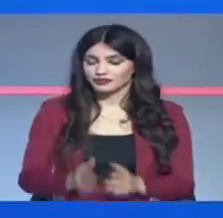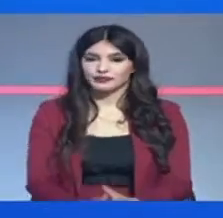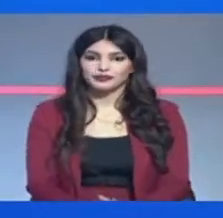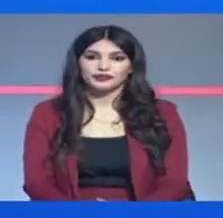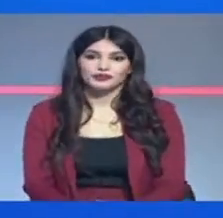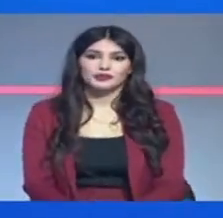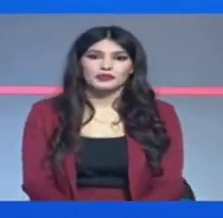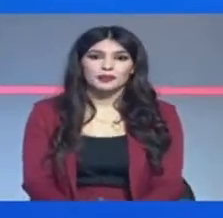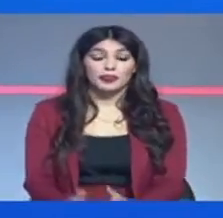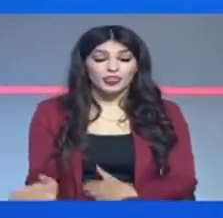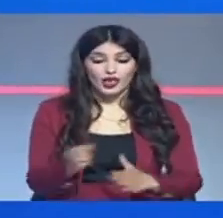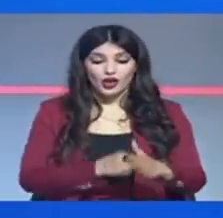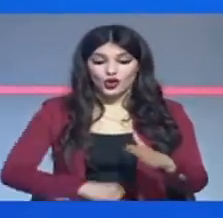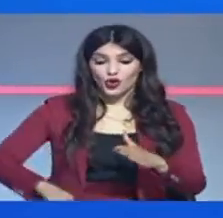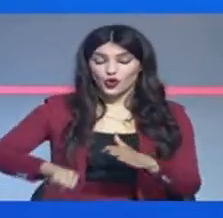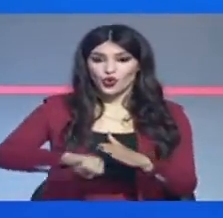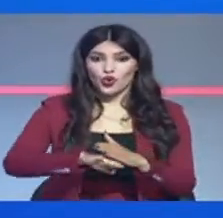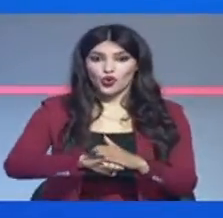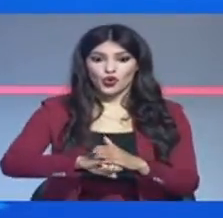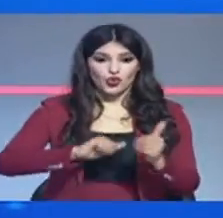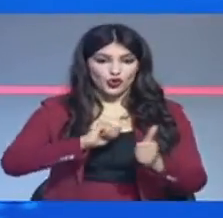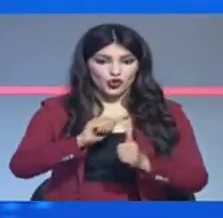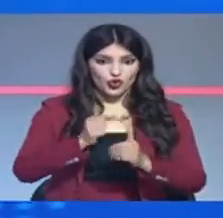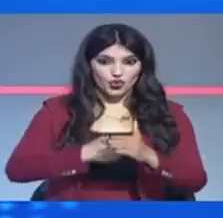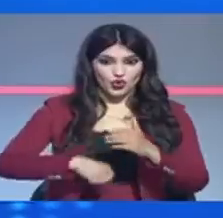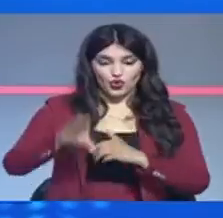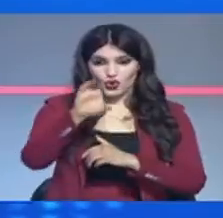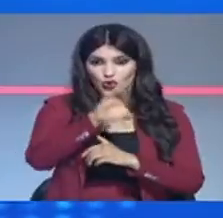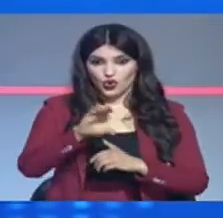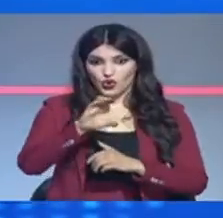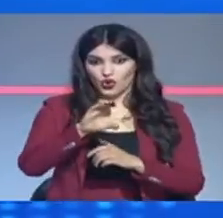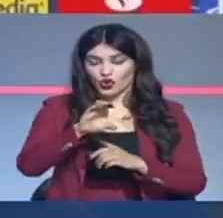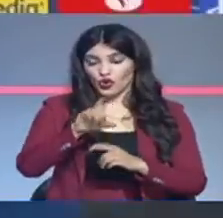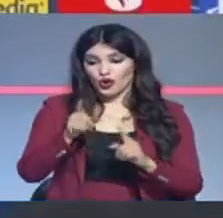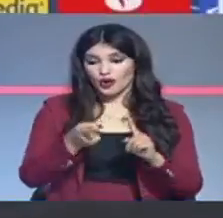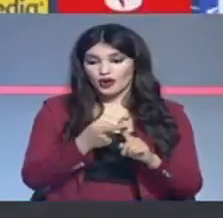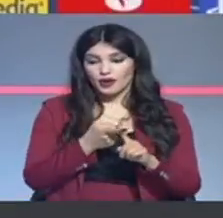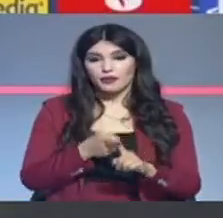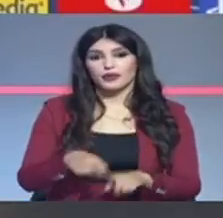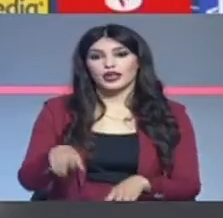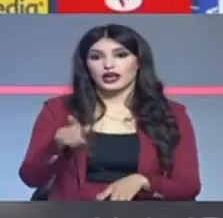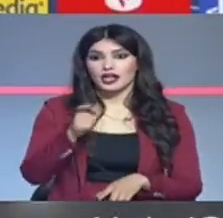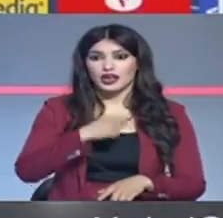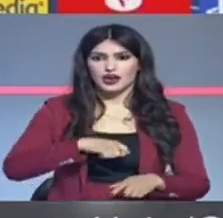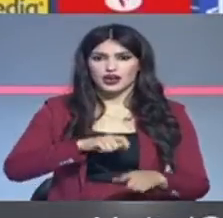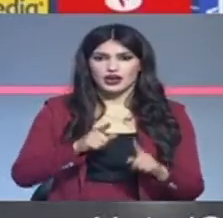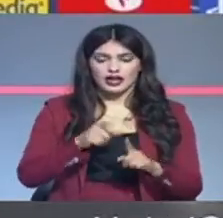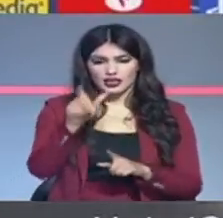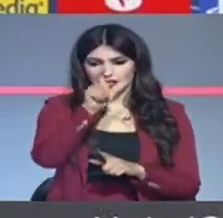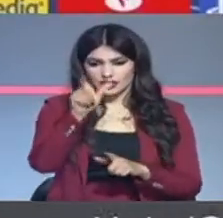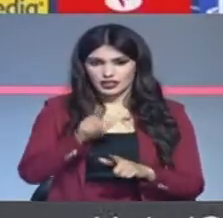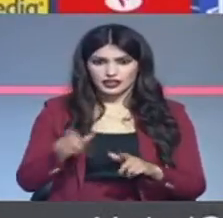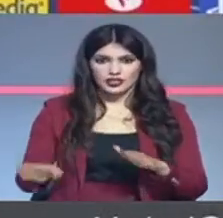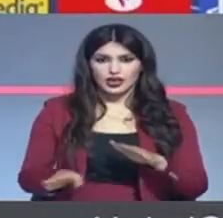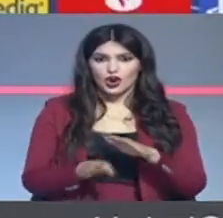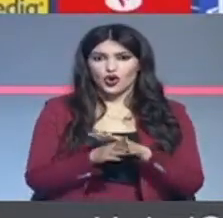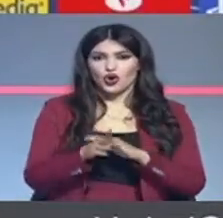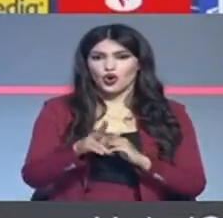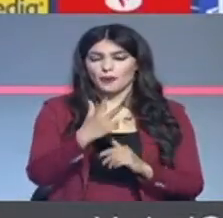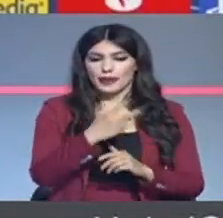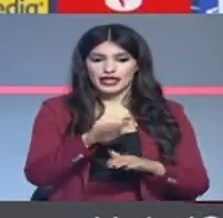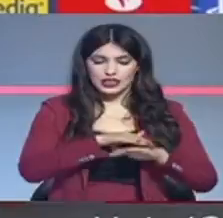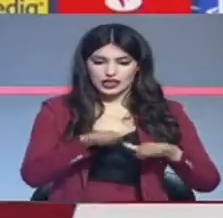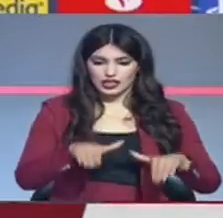وفي كره القدم الاوروبيه يسعى يوفنتوس الايطالي لتدارك عشره الذهاب واقتناص ورقه العبور الى ربع نهائي